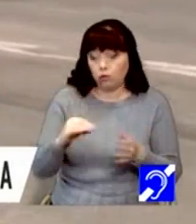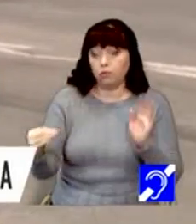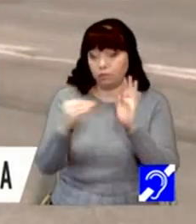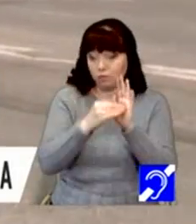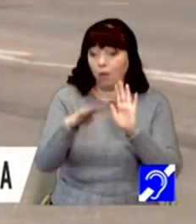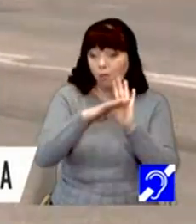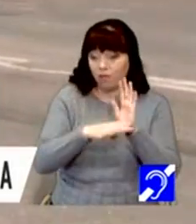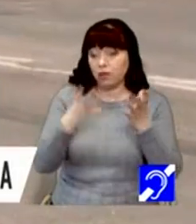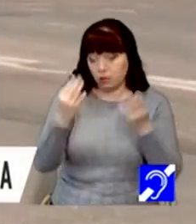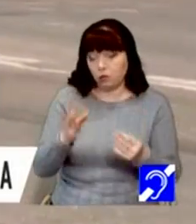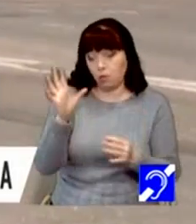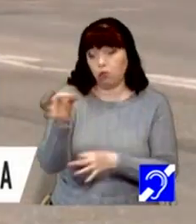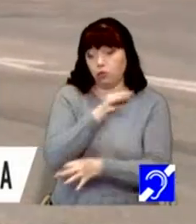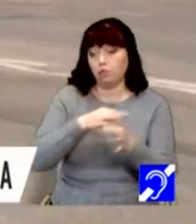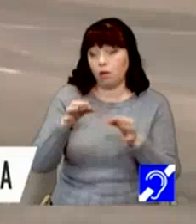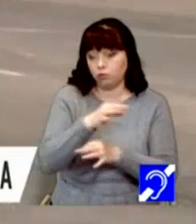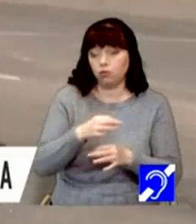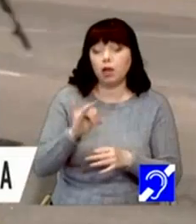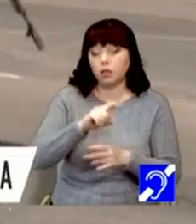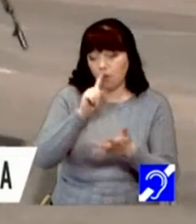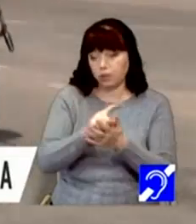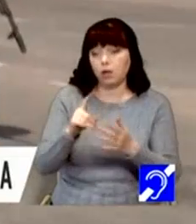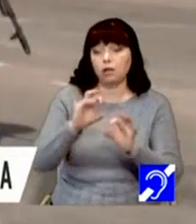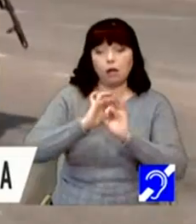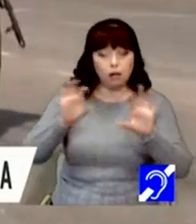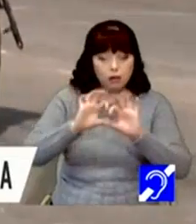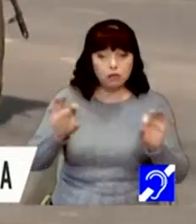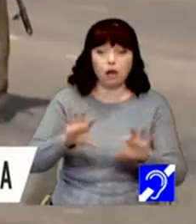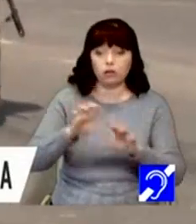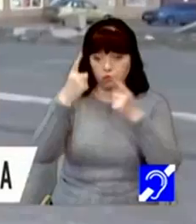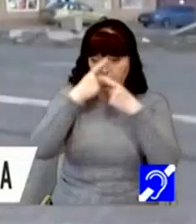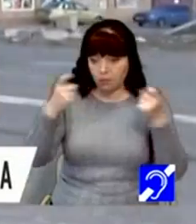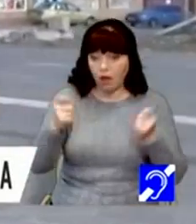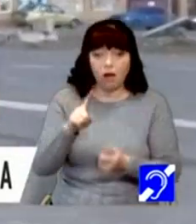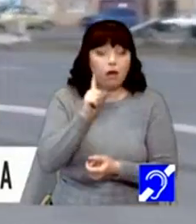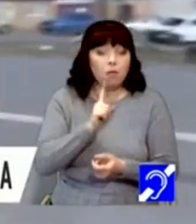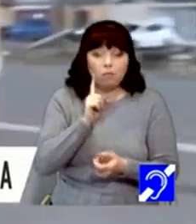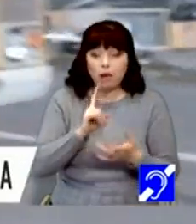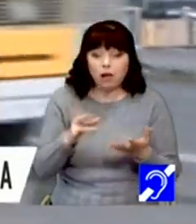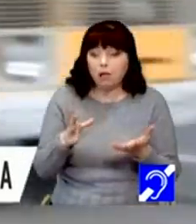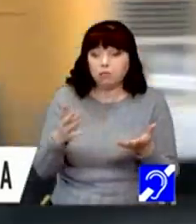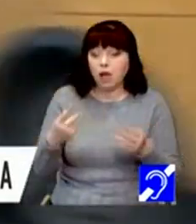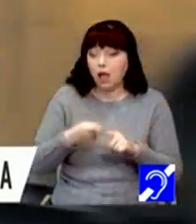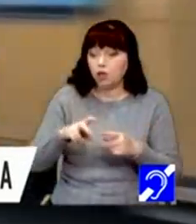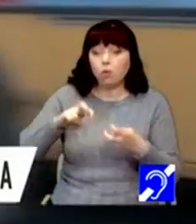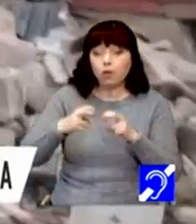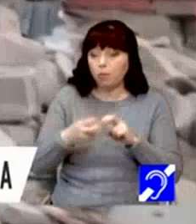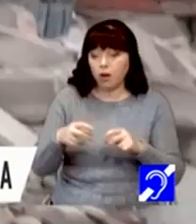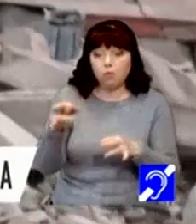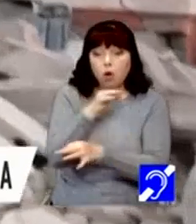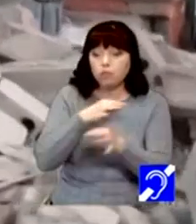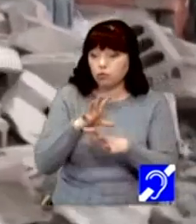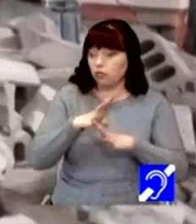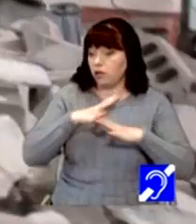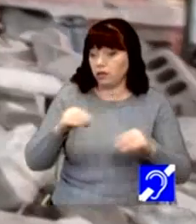vom pune această discuție va face o transparență și o să luăm o decizie deocamdată nu sa pus problema lucrăm alături de